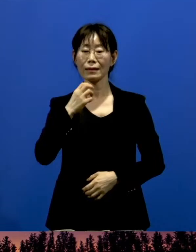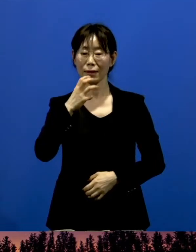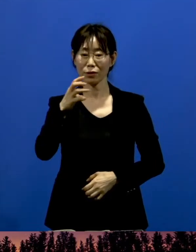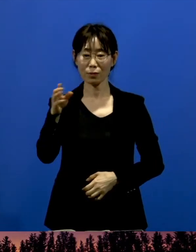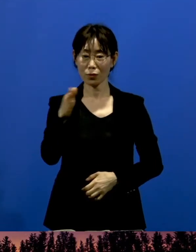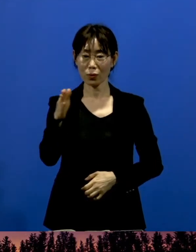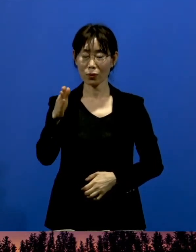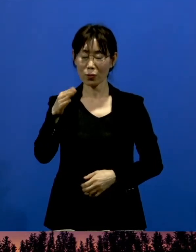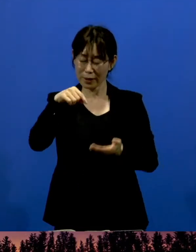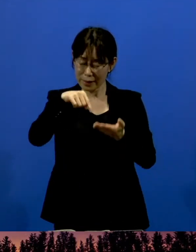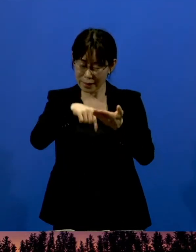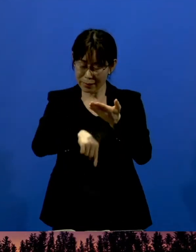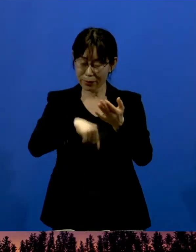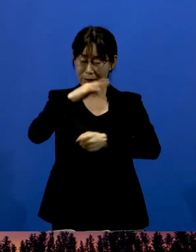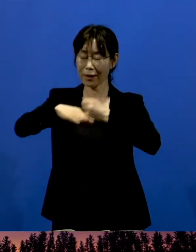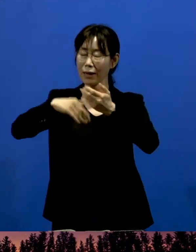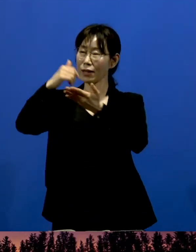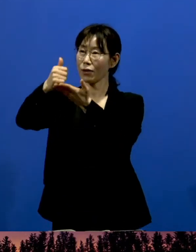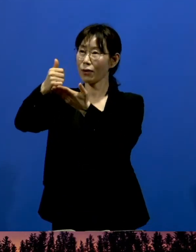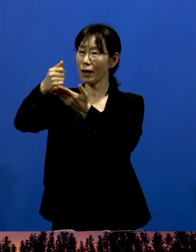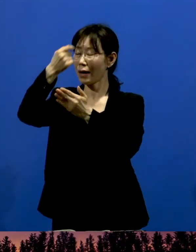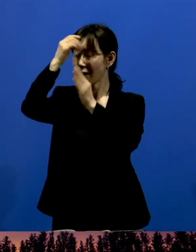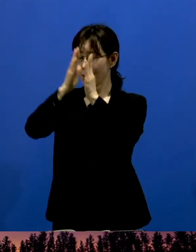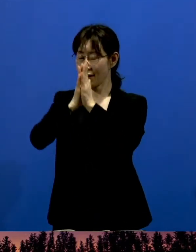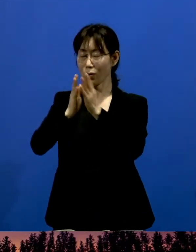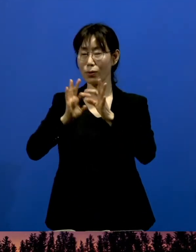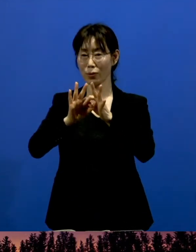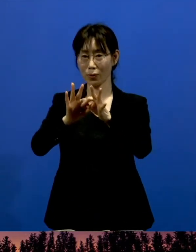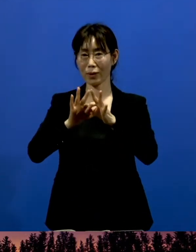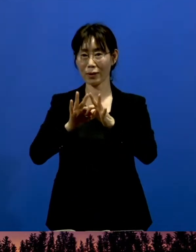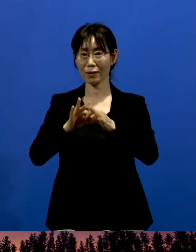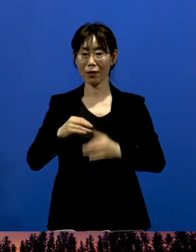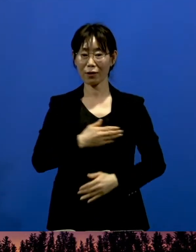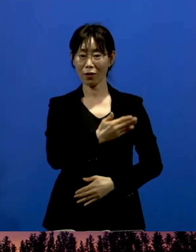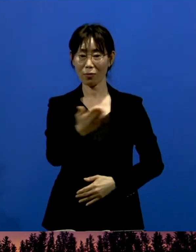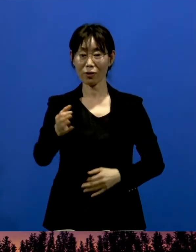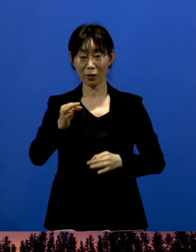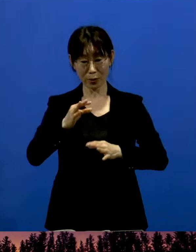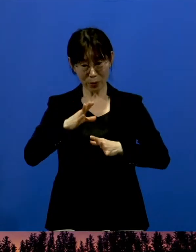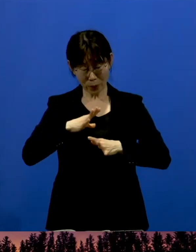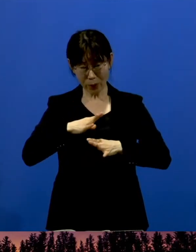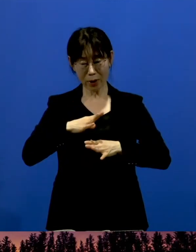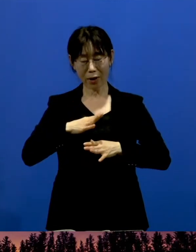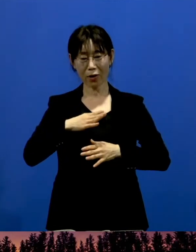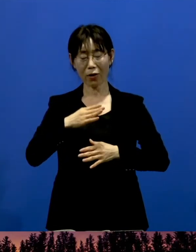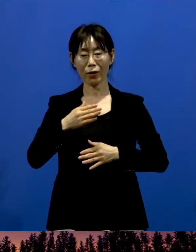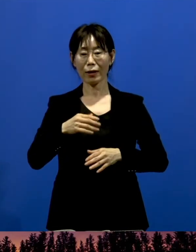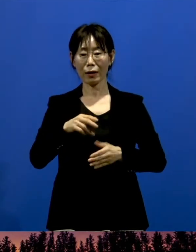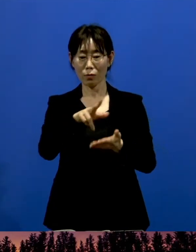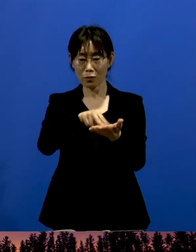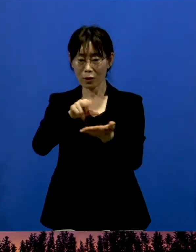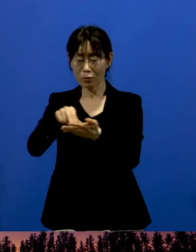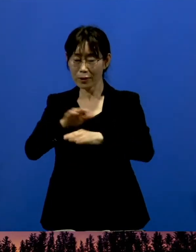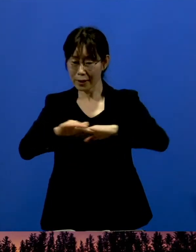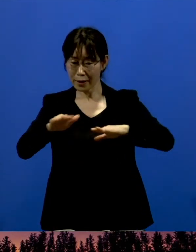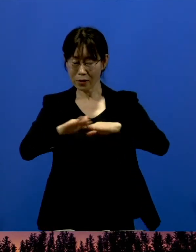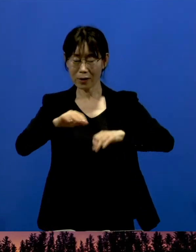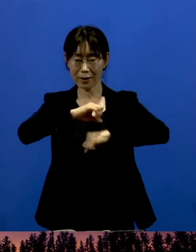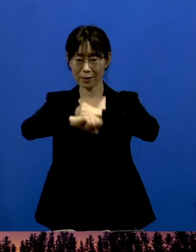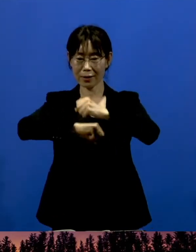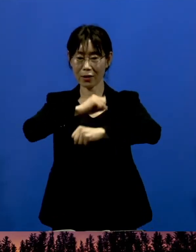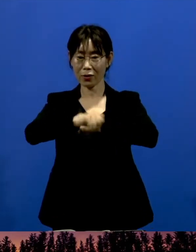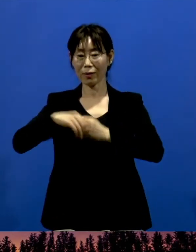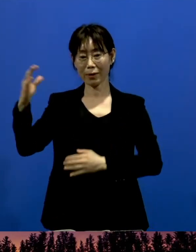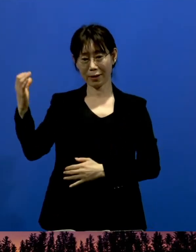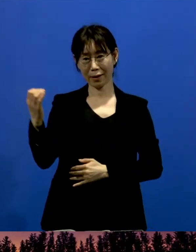들어가서 기도하실 때 여러분들 안에 놀라운 것들이 묶여있는 것들이 풀려지고 자기가 원하는